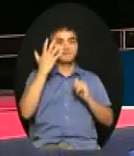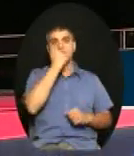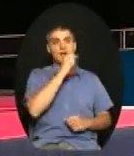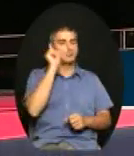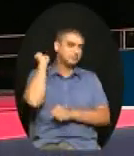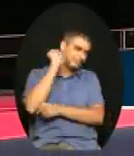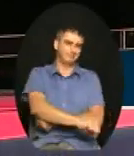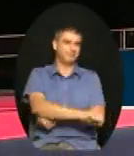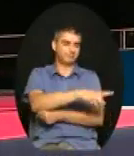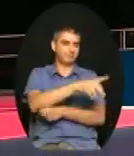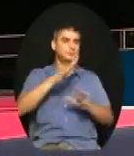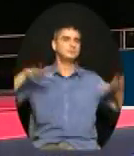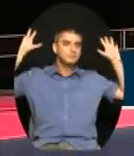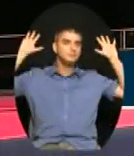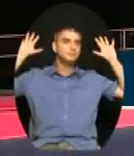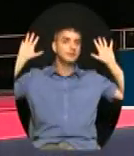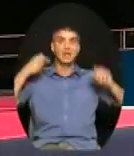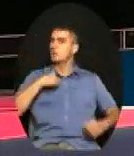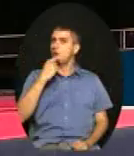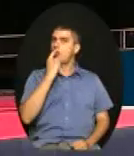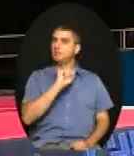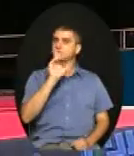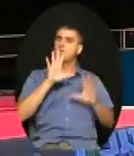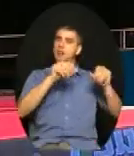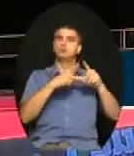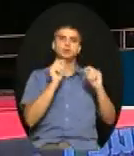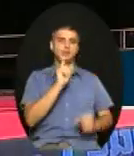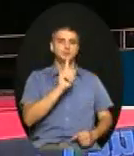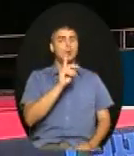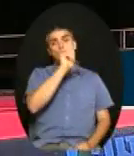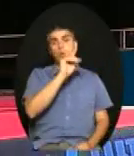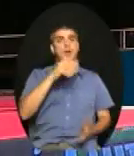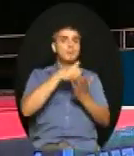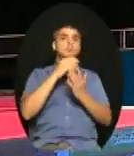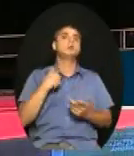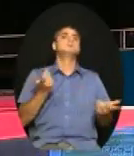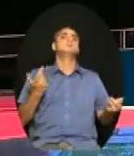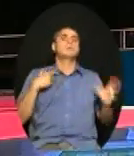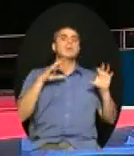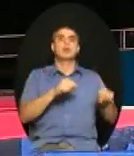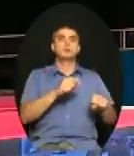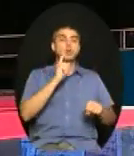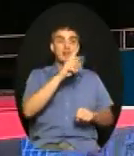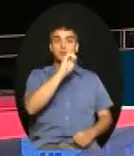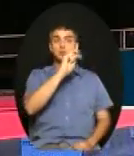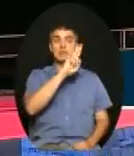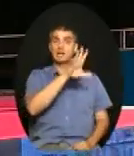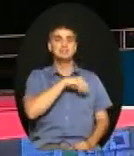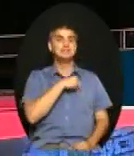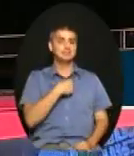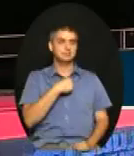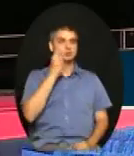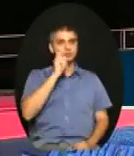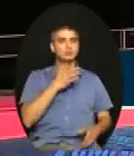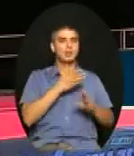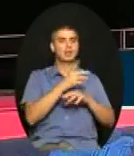לידי הכרעה, הכרעה צבאית. אני לא אומר שצריך לכבוש את רצועת עזה. יכול להיות שבהמשך נגיע לזה. רק כשמוסי רז יסכים איתי